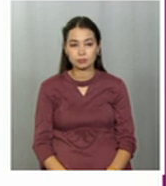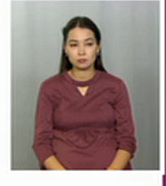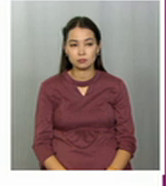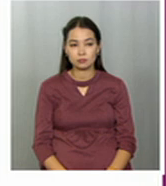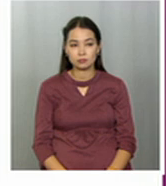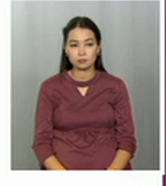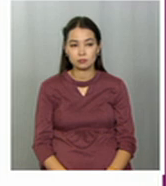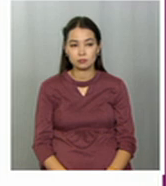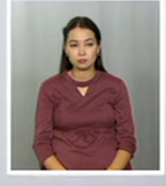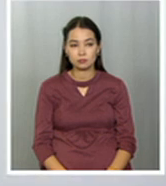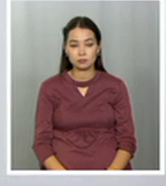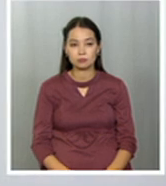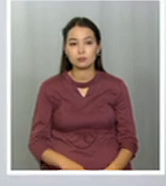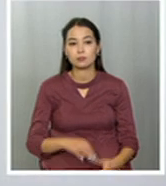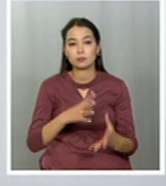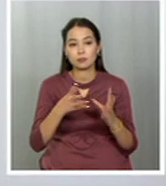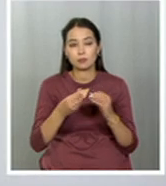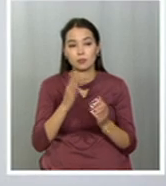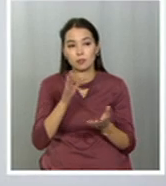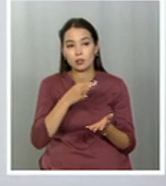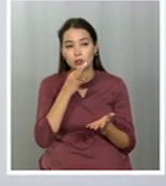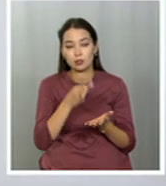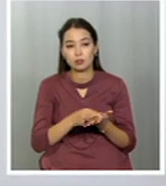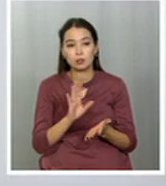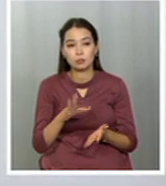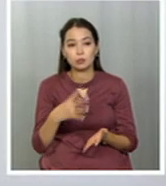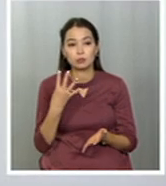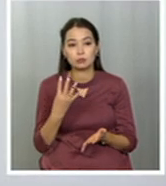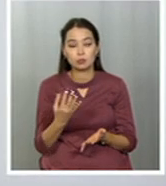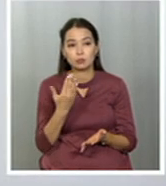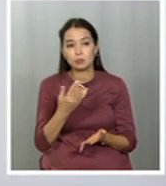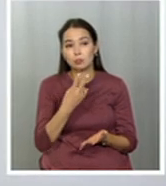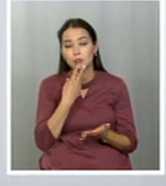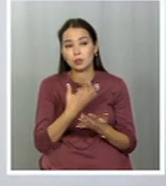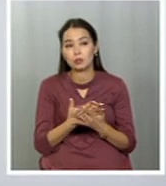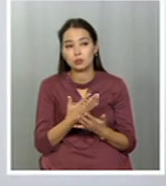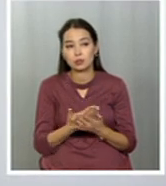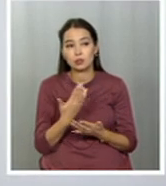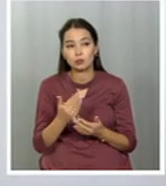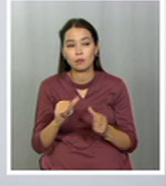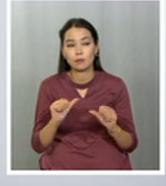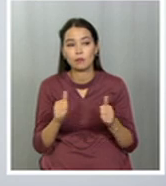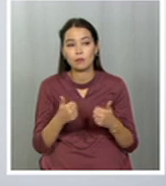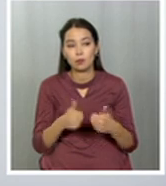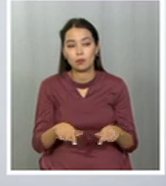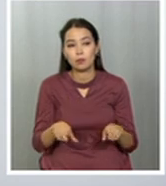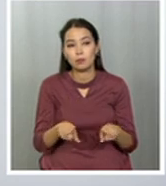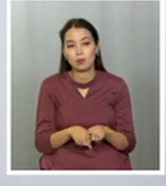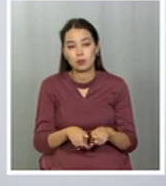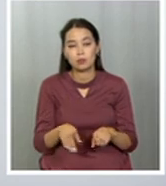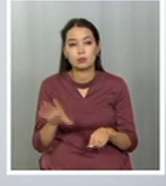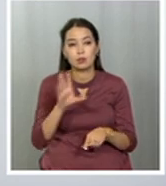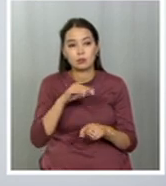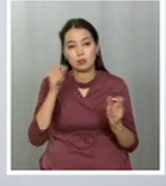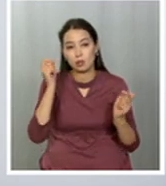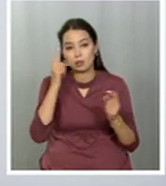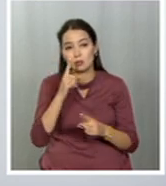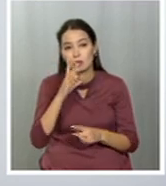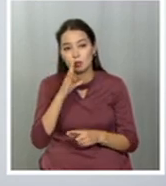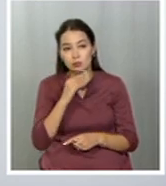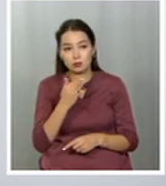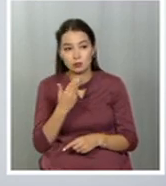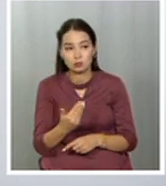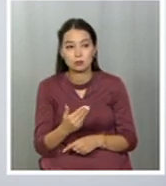5-тен 1-ді аламыз, 4 болды. Енді берілген бойынша формула арқылы келесіні анықтаймыз. Яғни,